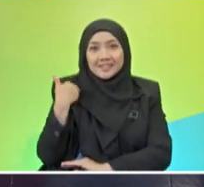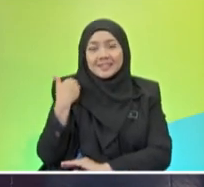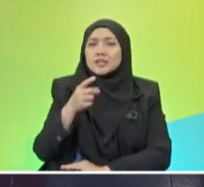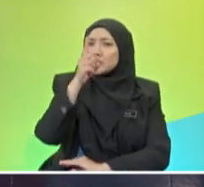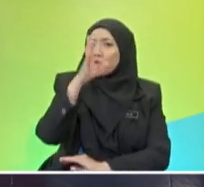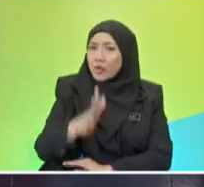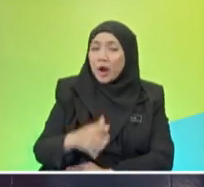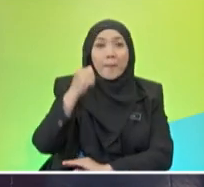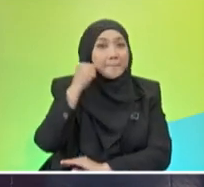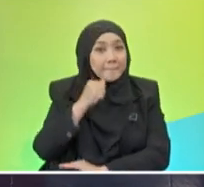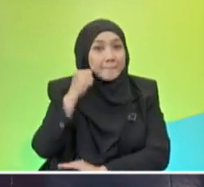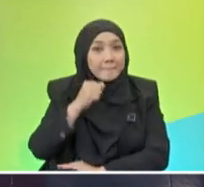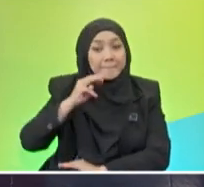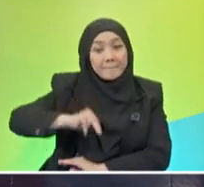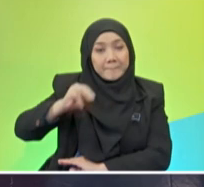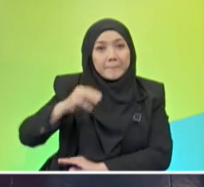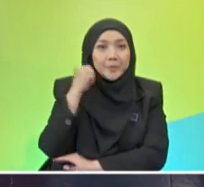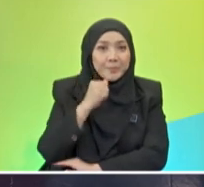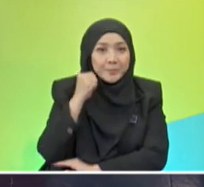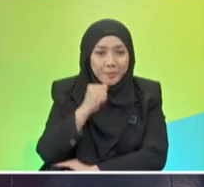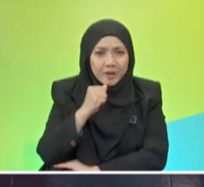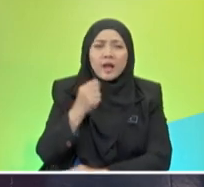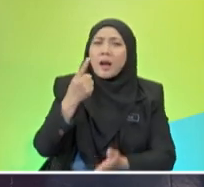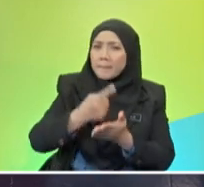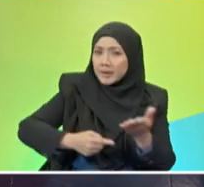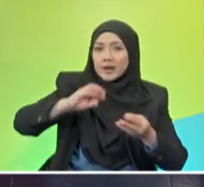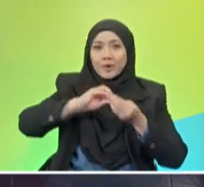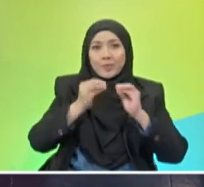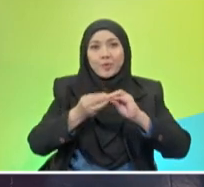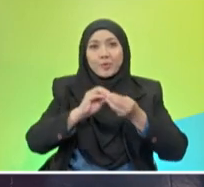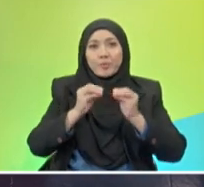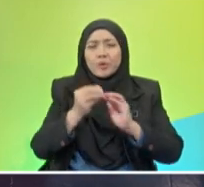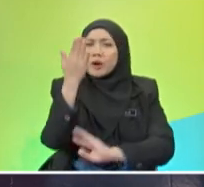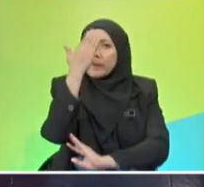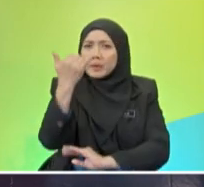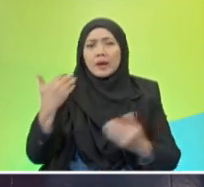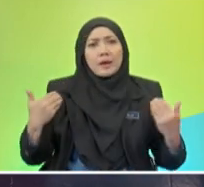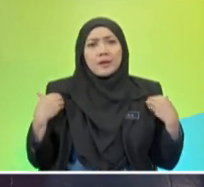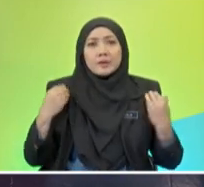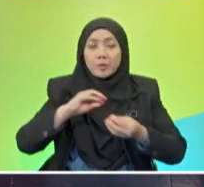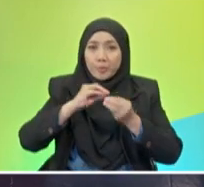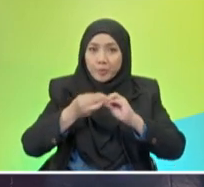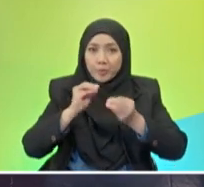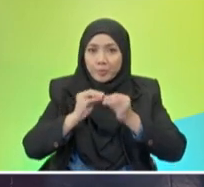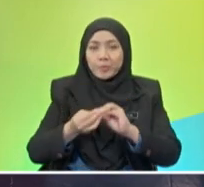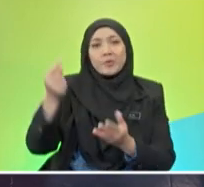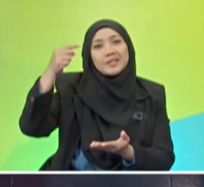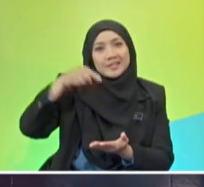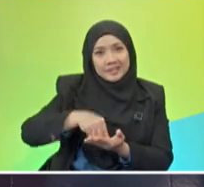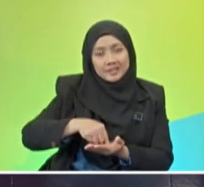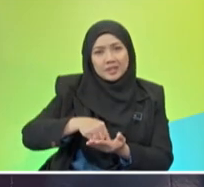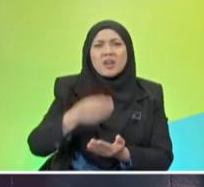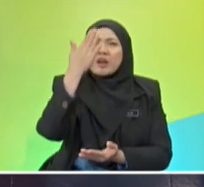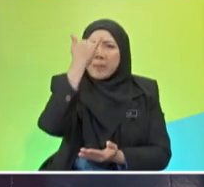yang nombor-nombor ni? Jadi kita nak tahu tu kenapa ada nombor-nombor ni. Kenapa Ifah kejap-kejap naik,